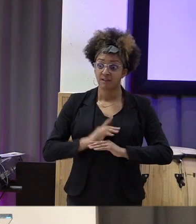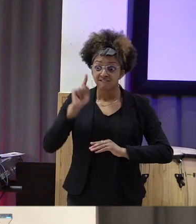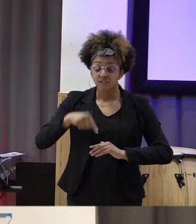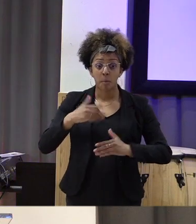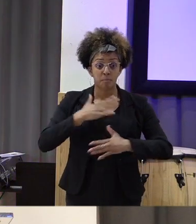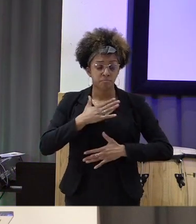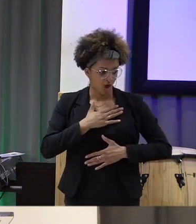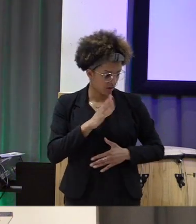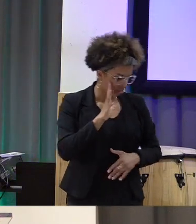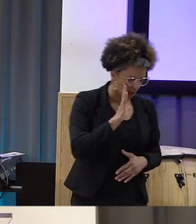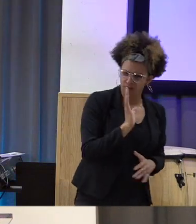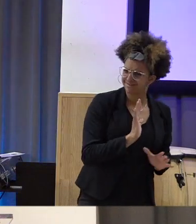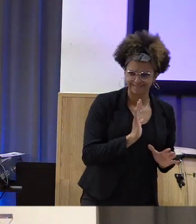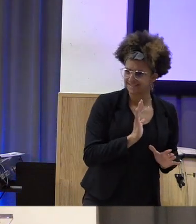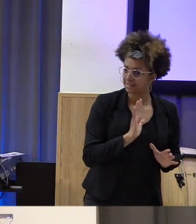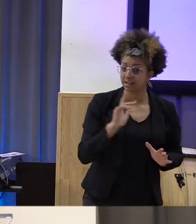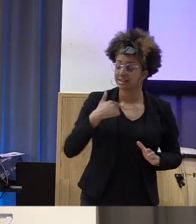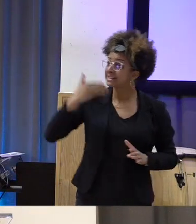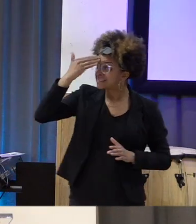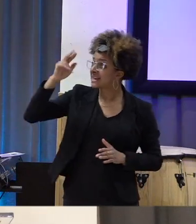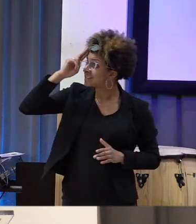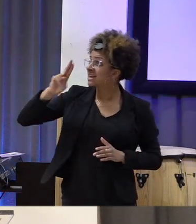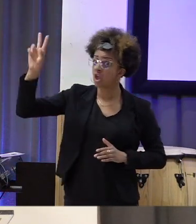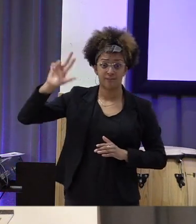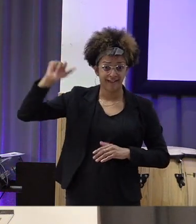Le Seigneur va venir.